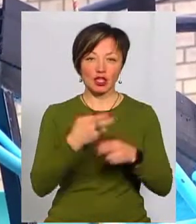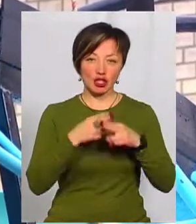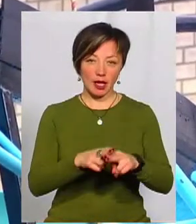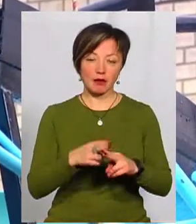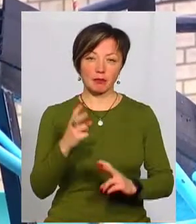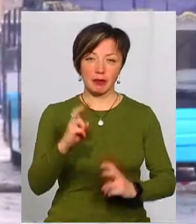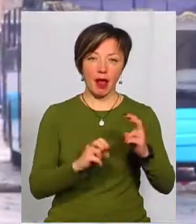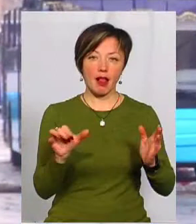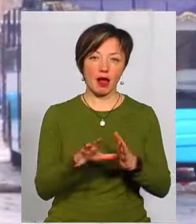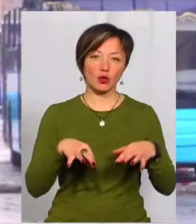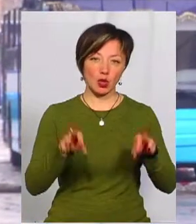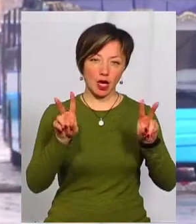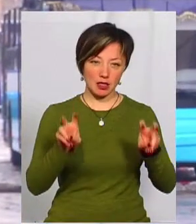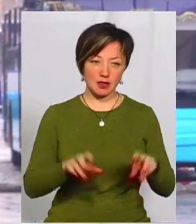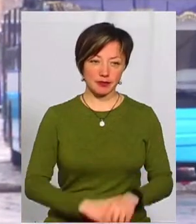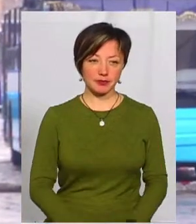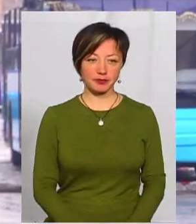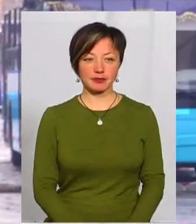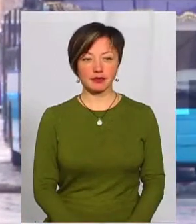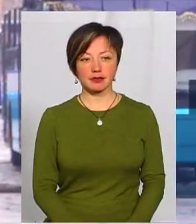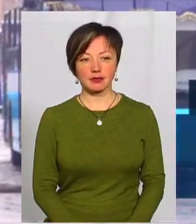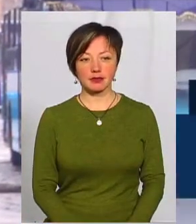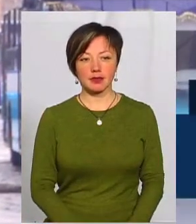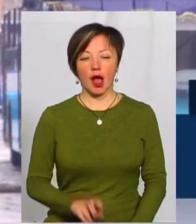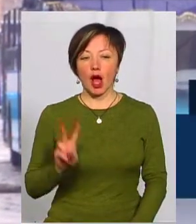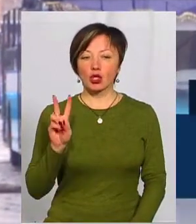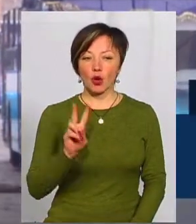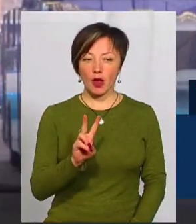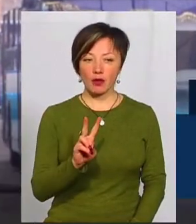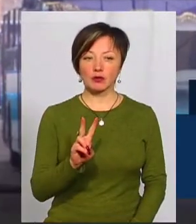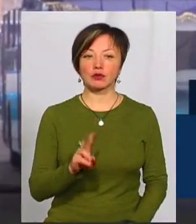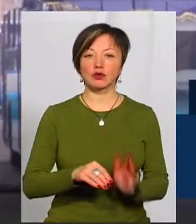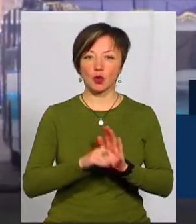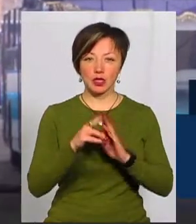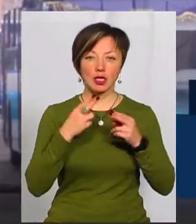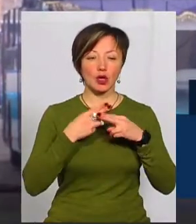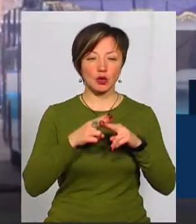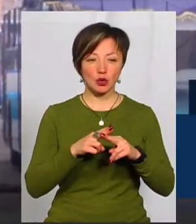комунального підприємства «Електротранс» Олексій Ковтун. Тролейбус досить технологічний,